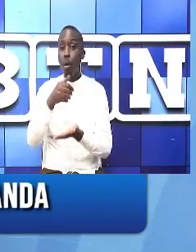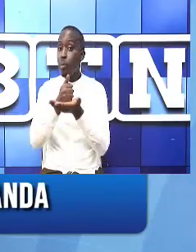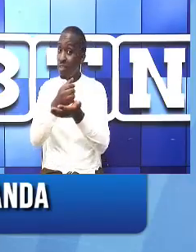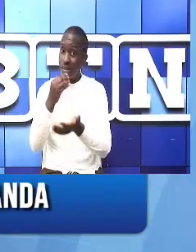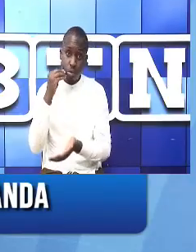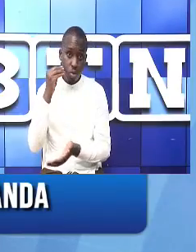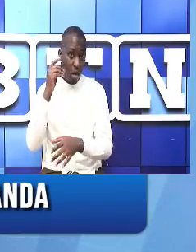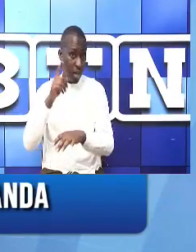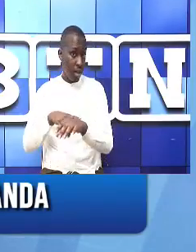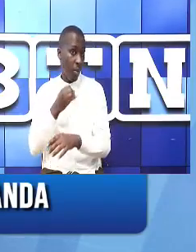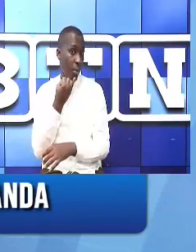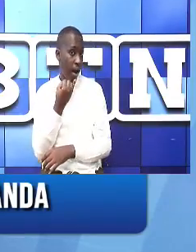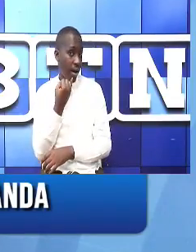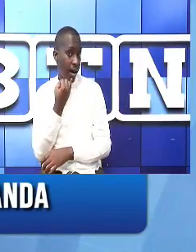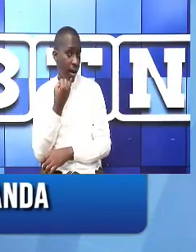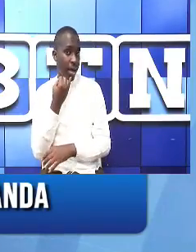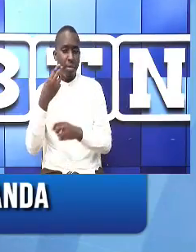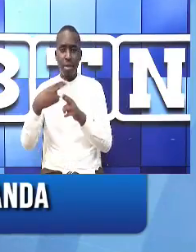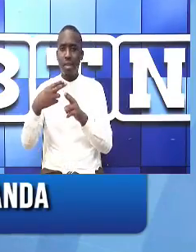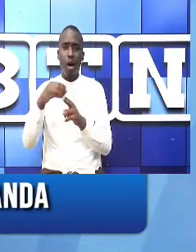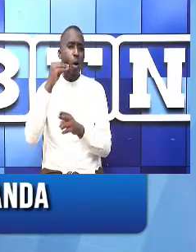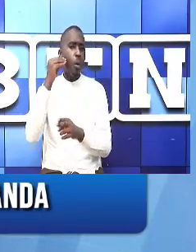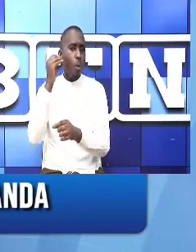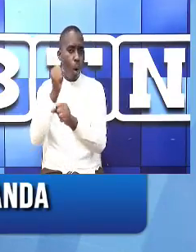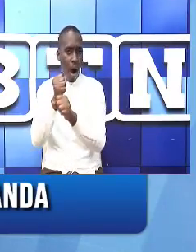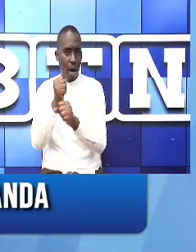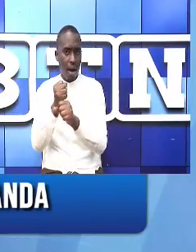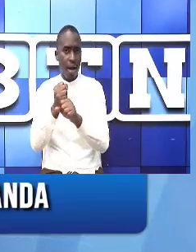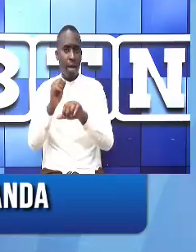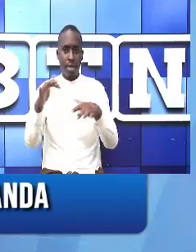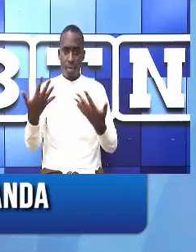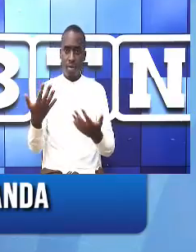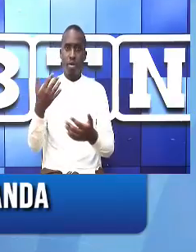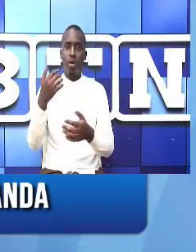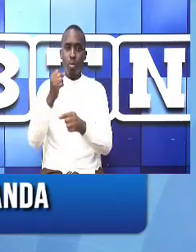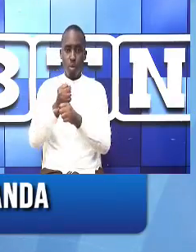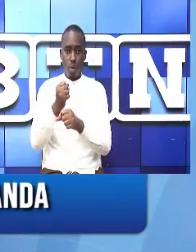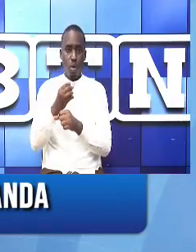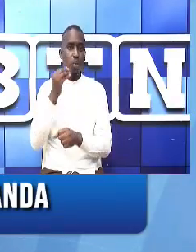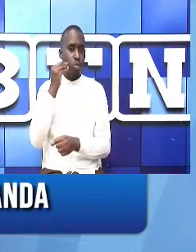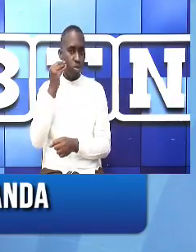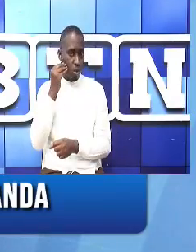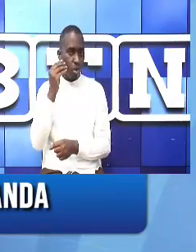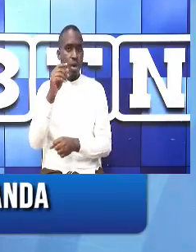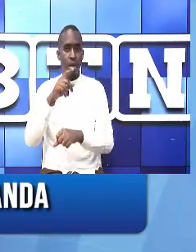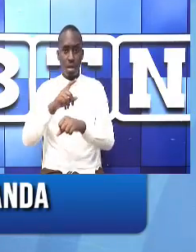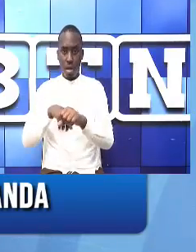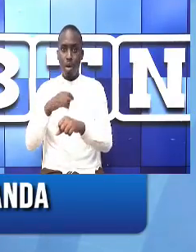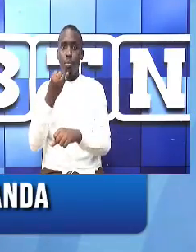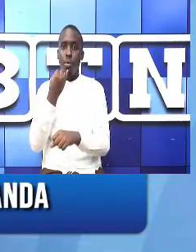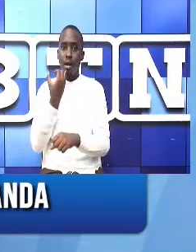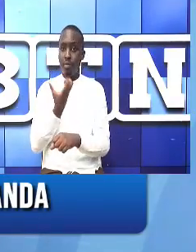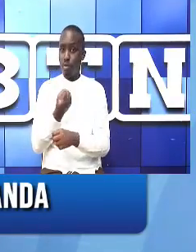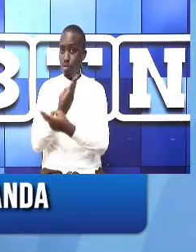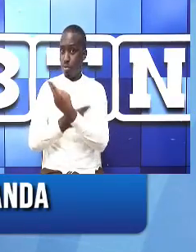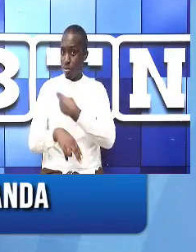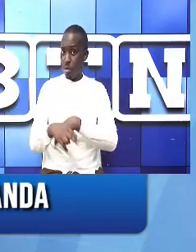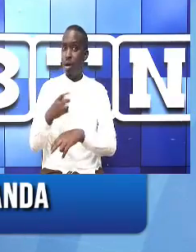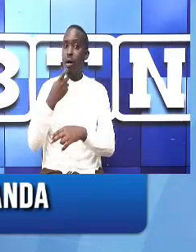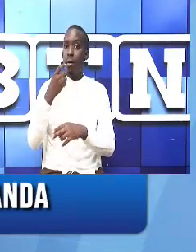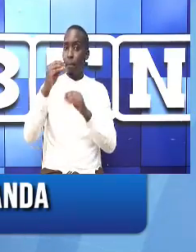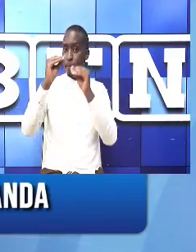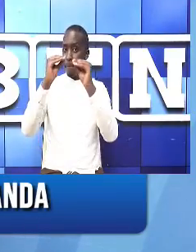igihe umwana niba bita homework cya devoir cyangwa umukoro wo mu rugo igihe umwana ufite ubumuga atari umukoro mwarimu agomba